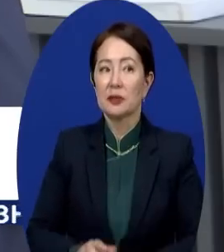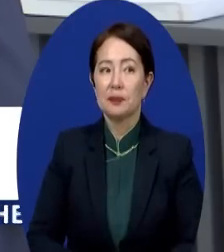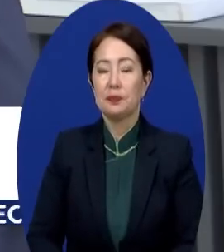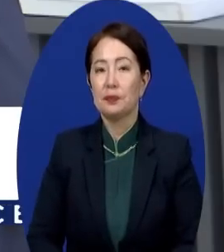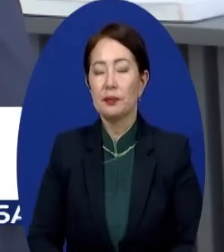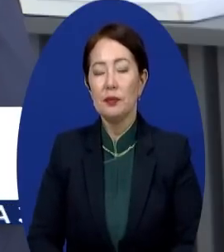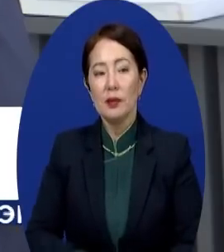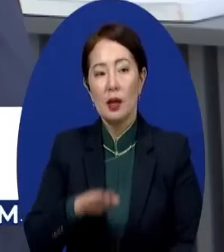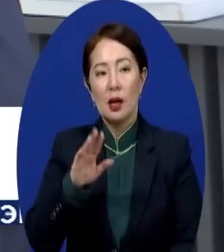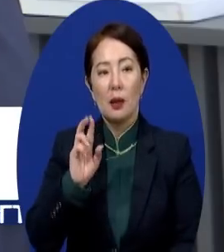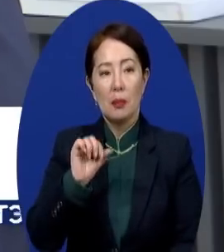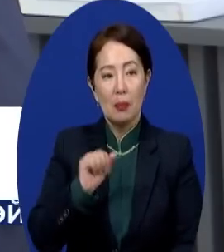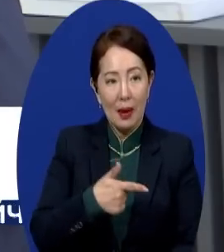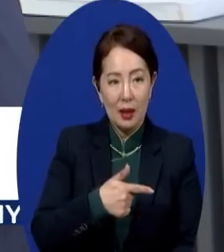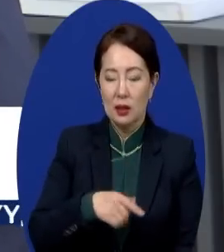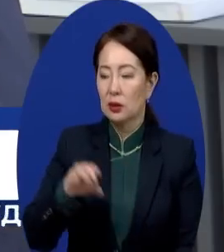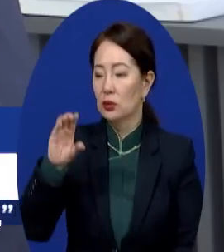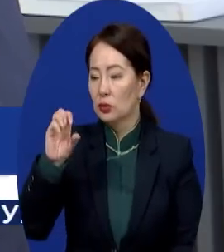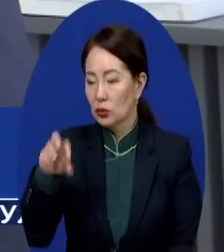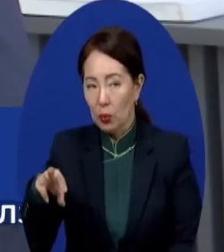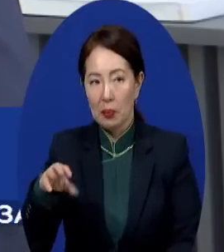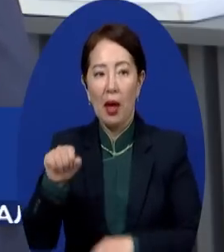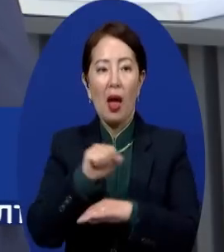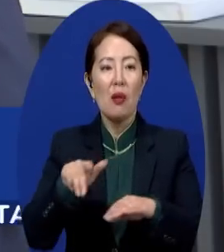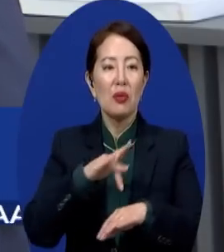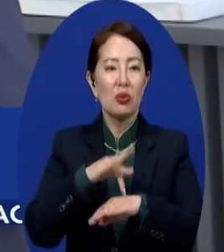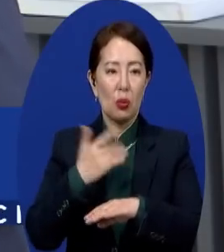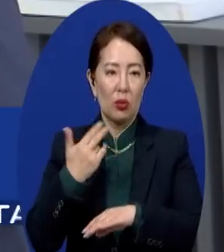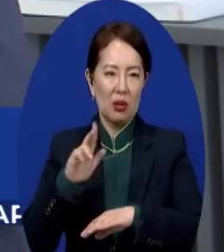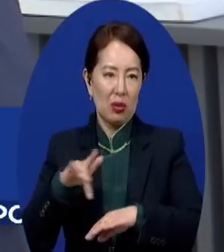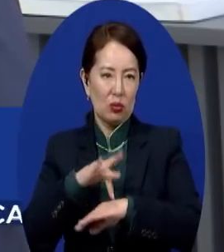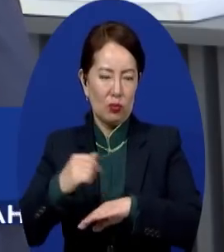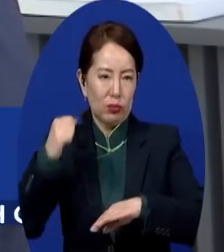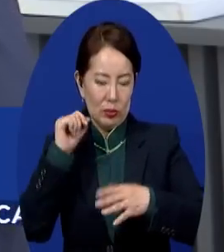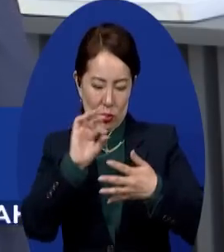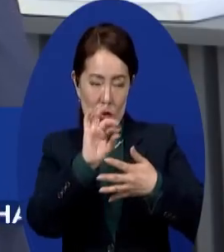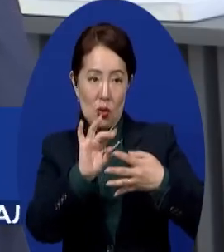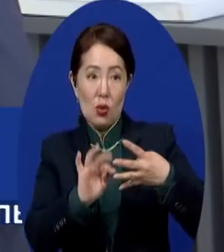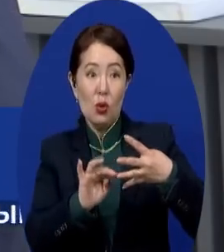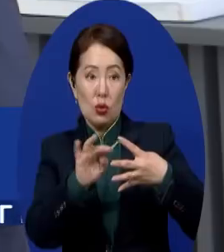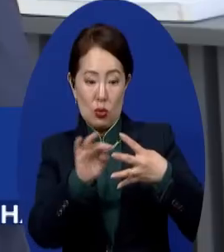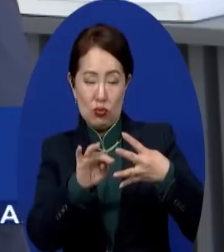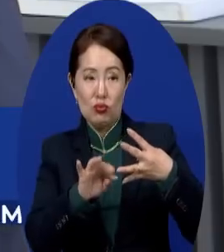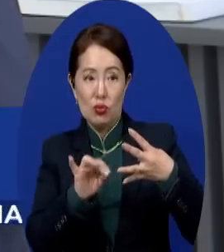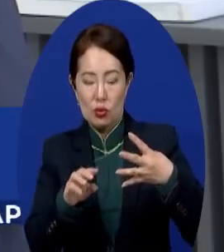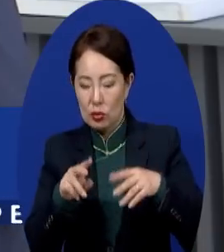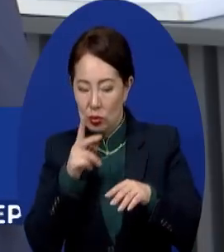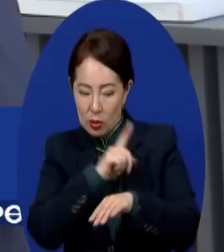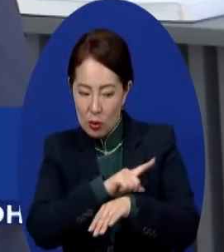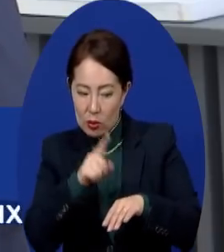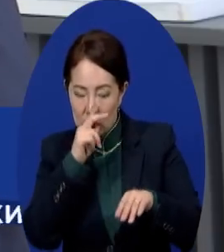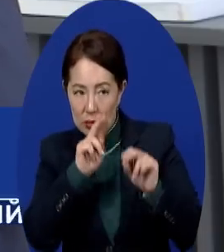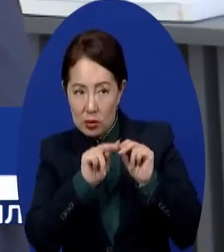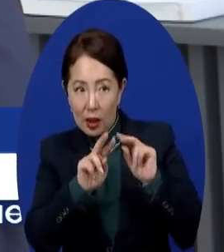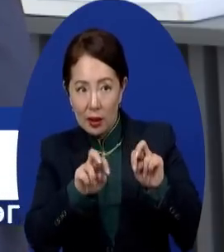Багийн төвшөнд, сумын төвшөнд, аймгийн төвийн сургуулийн төвшөнд, хотын төвшөнд гэдэг байдлаар нь тусвар дээр нь одоо үр дүн гаргаж чаднаас өөрөөр